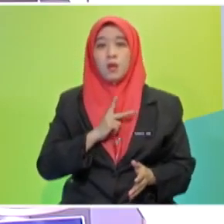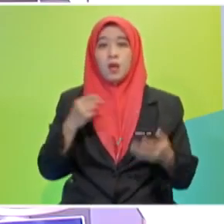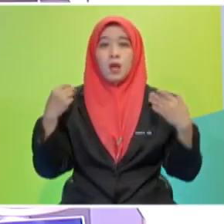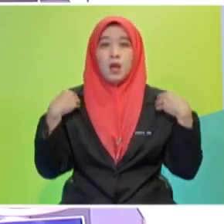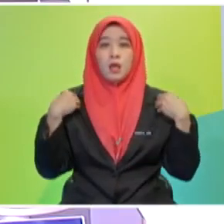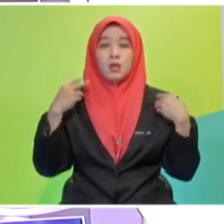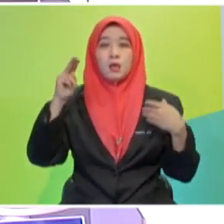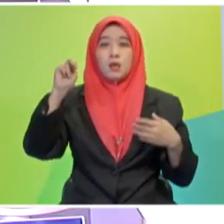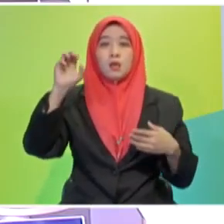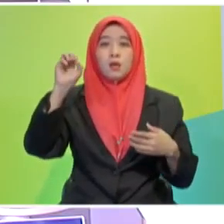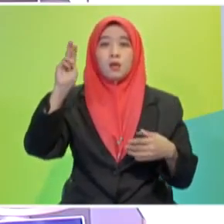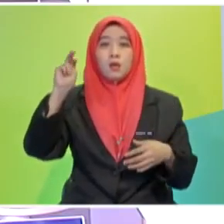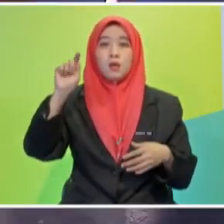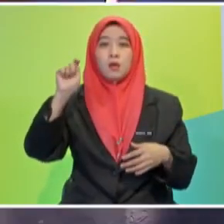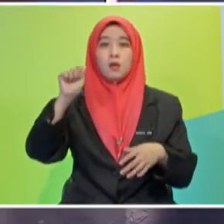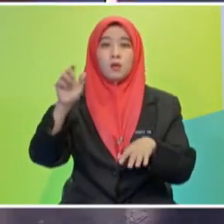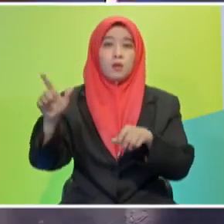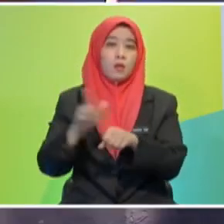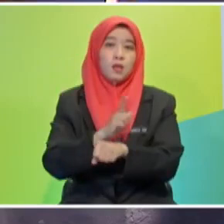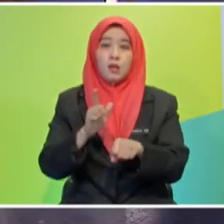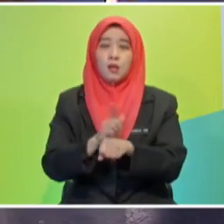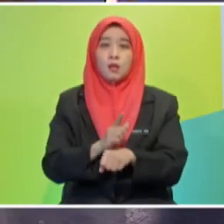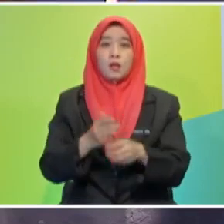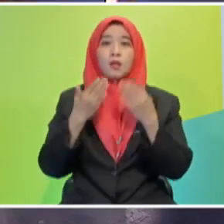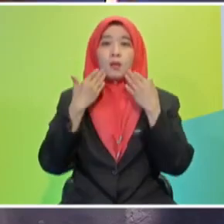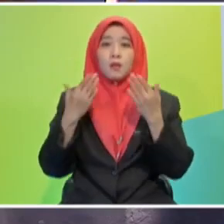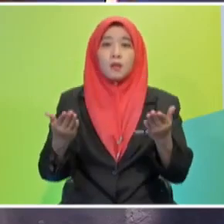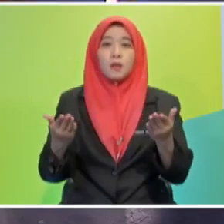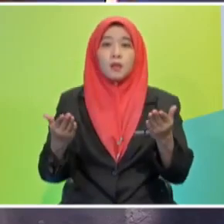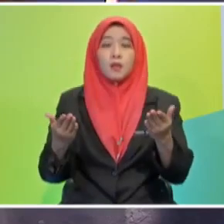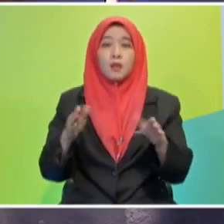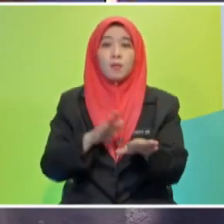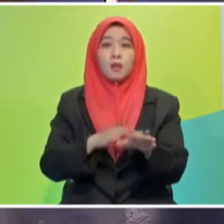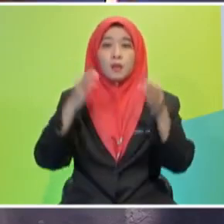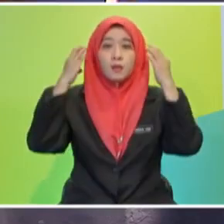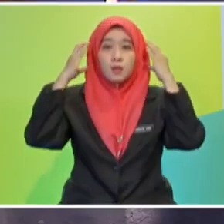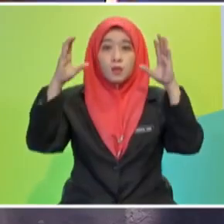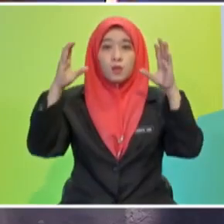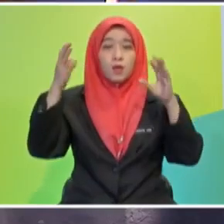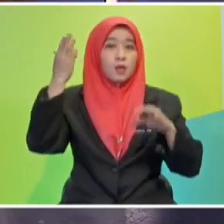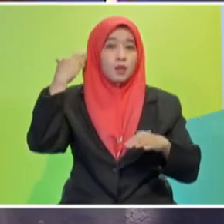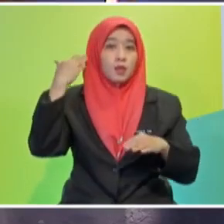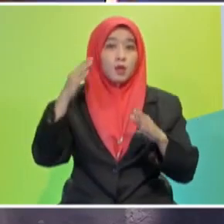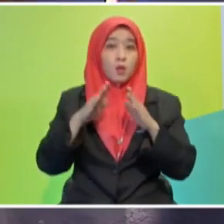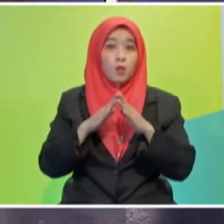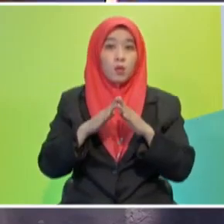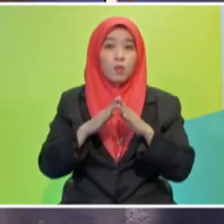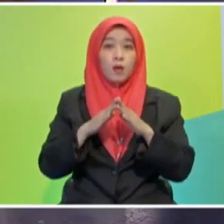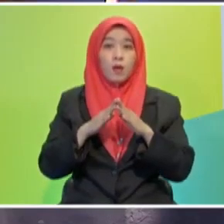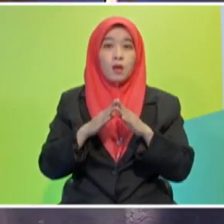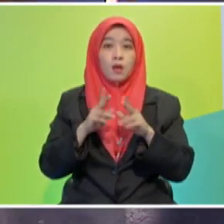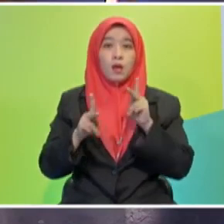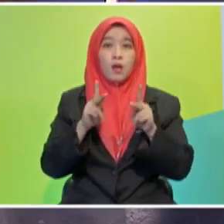sediakan latihan. Okey, baik. Kita nak ucapkan terima kasih kepada cikgu. Jadi dekat rumah sana kalau ada rosak